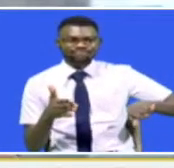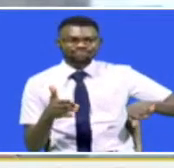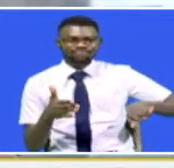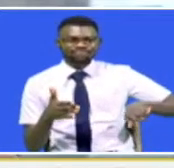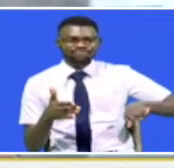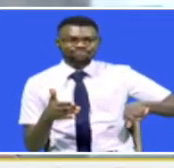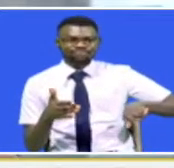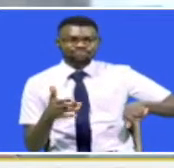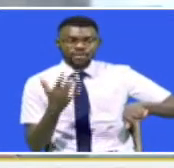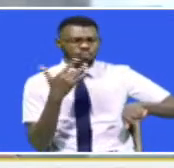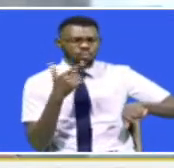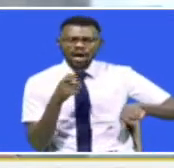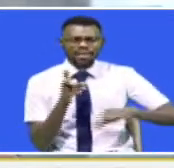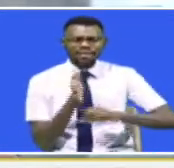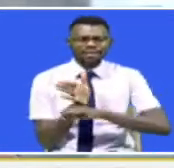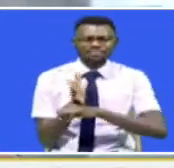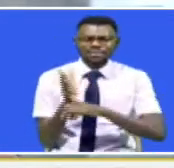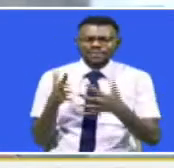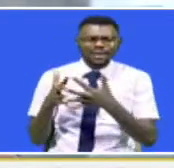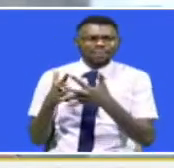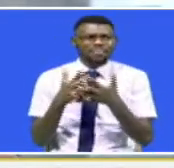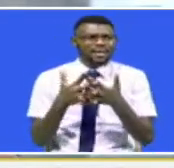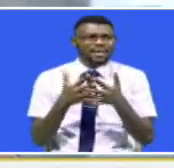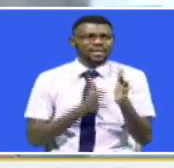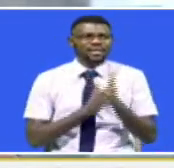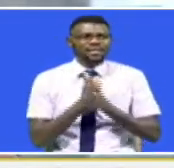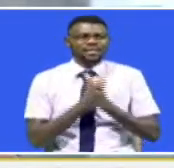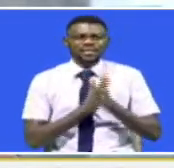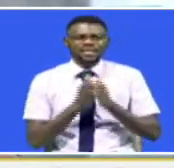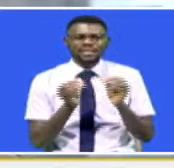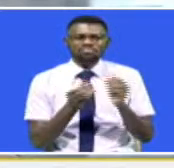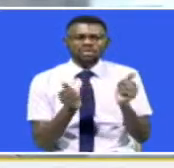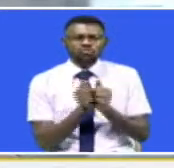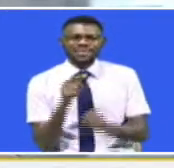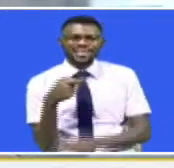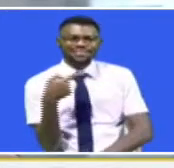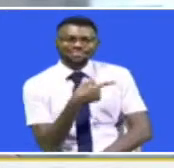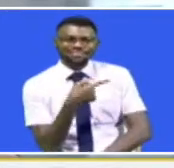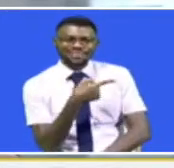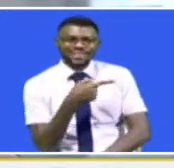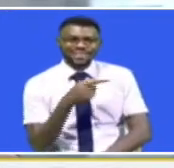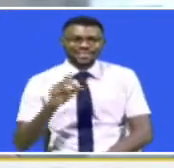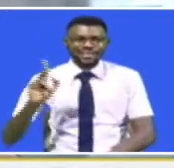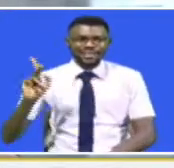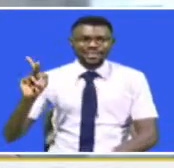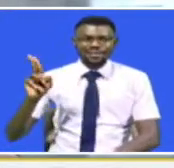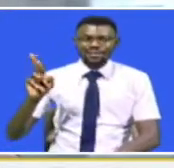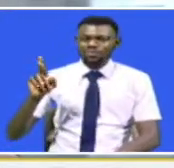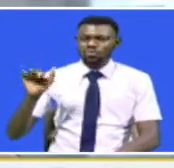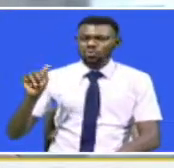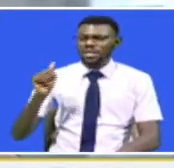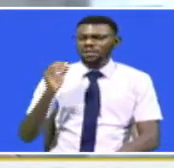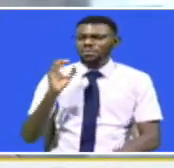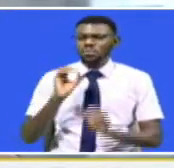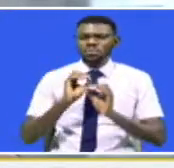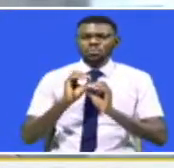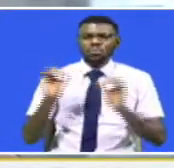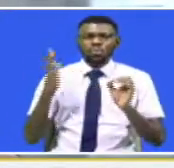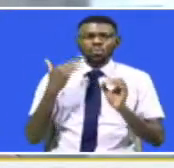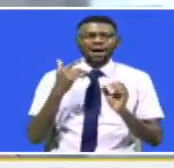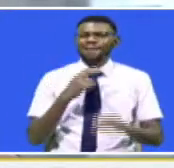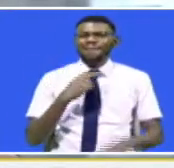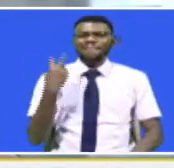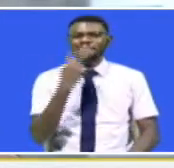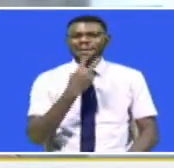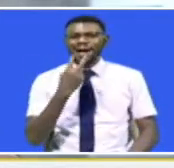Hii ni baada ya balozi huyo kudaiwa kukataa mkutano wowote na Kuria kwa misingi ya mdomo wake mchafu au kipenda